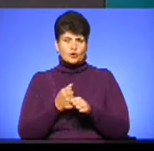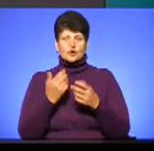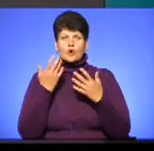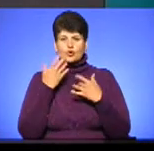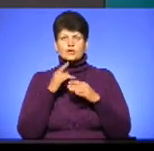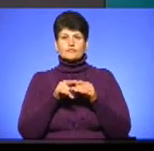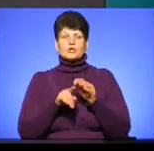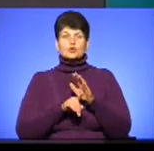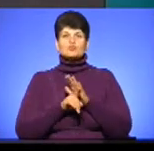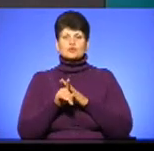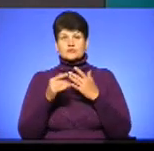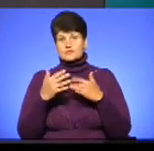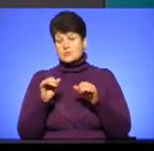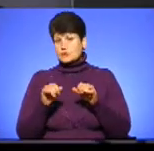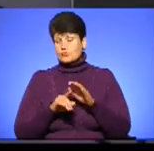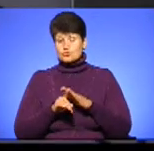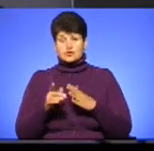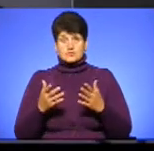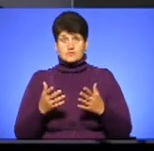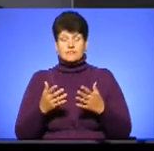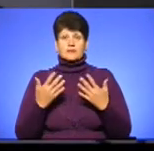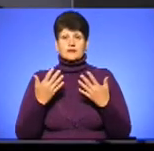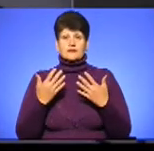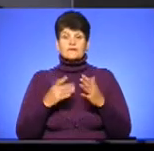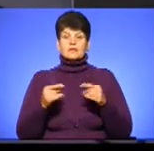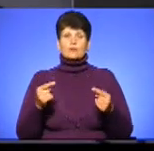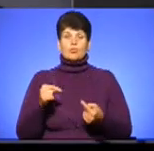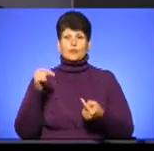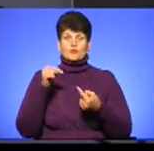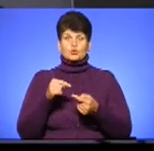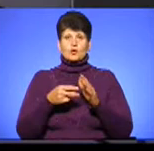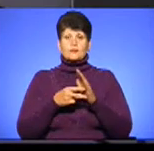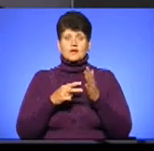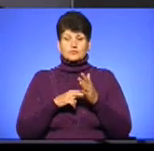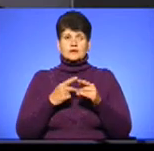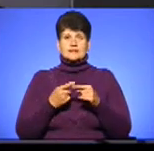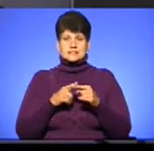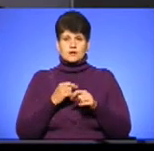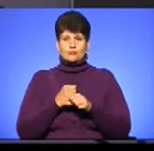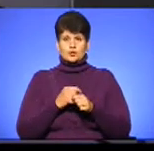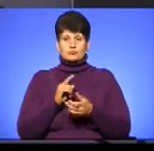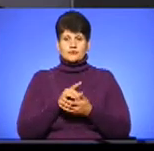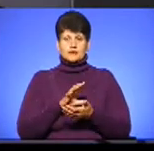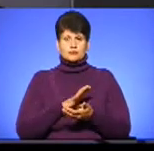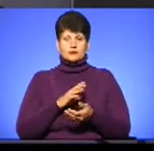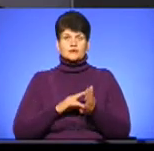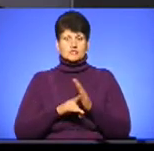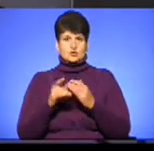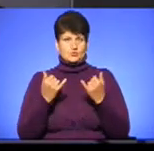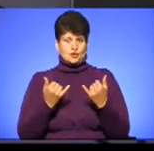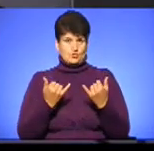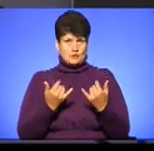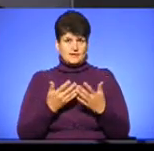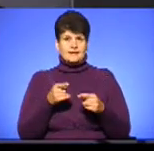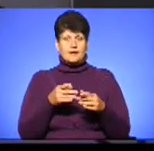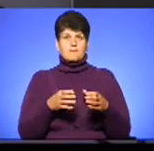таки розпочнуться, чи вже, можливо, розпочалися? Так, саме так. Значить, відповідно до плану, ця робота мала була початися вже від сьогодні. От мала та